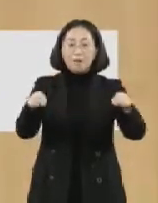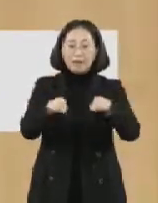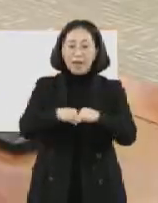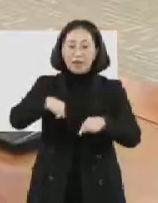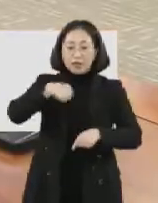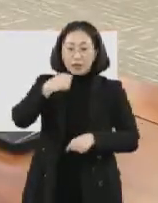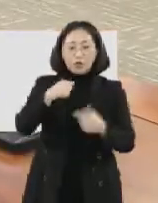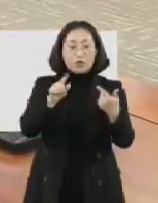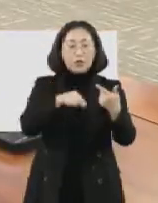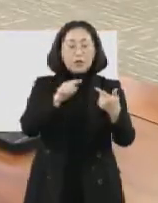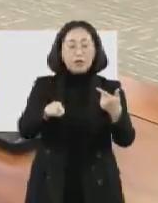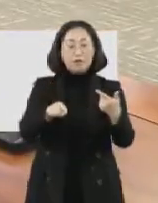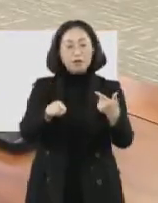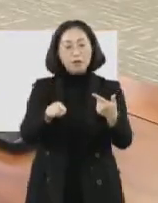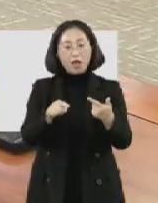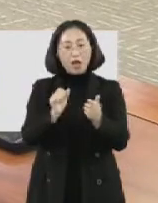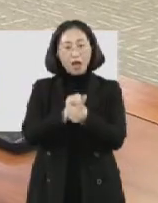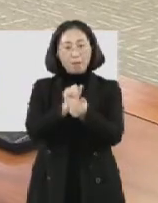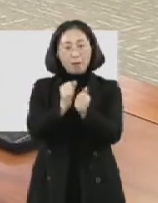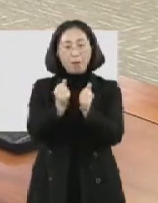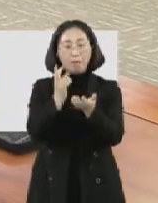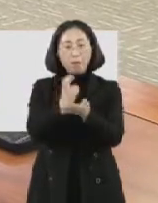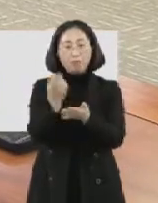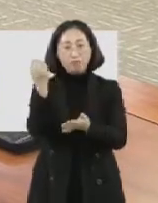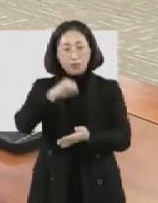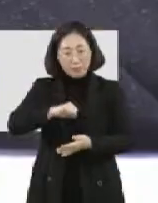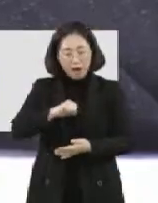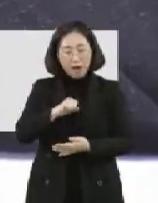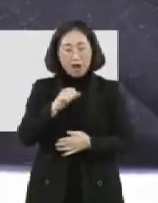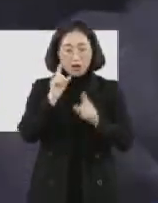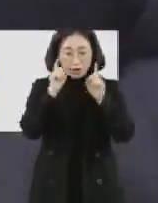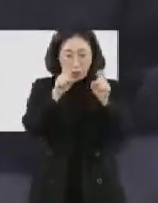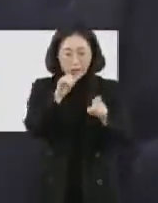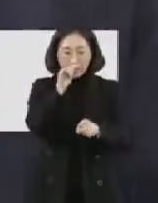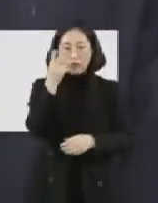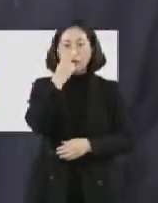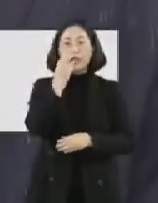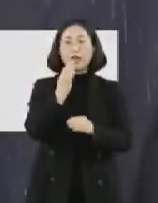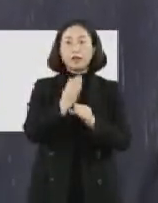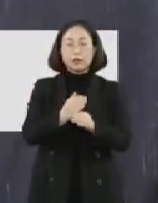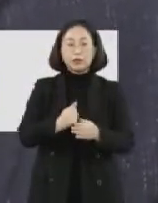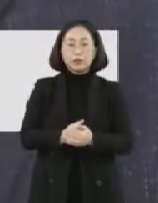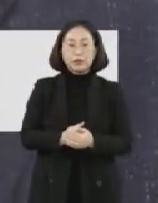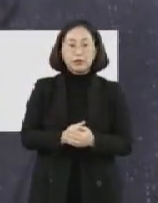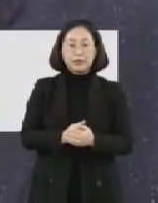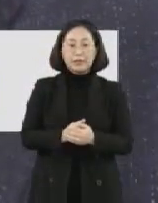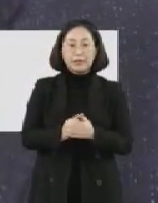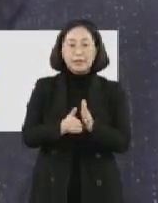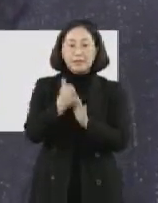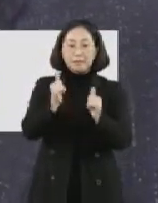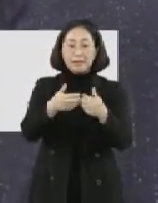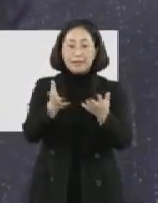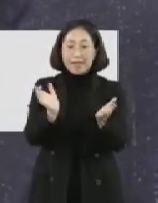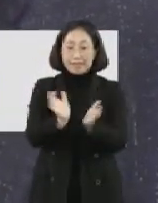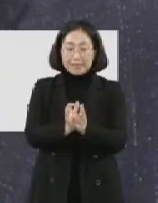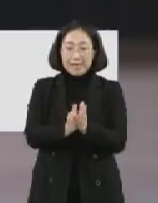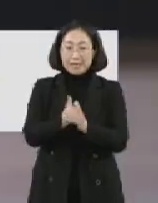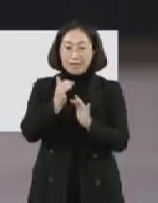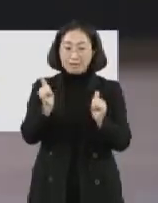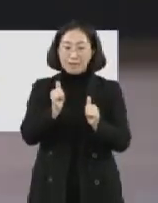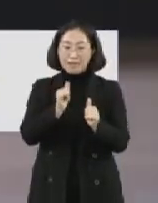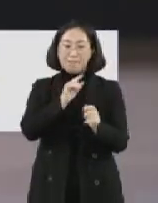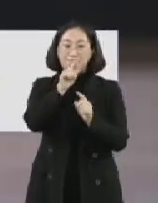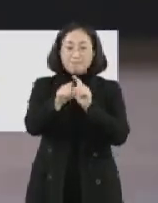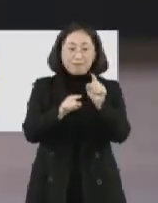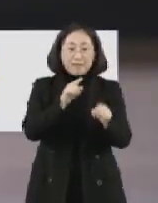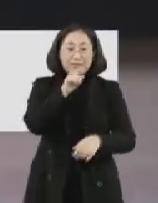감염병 위반혐의로 수사를 받게 됐습니다 대전경찰청 국민신문고 의 시민단체 출신 시민 이라고 밝힌 a 씨는